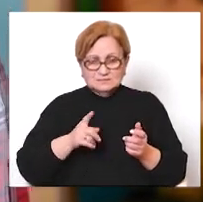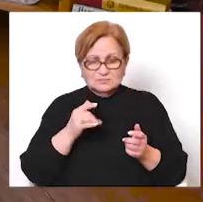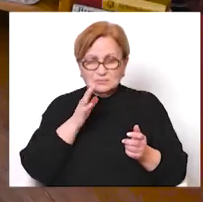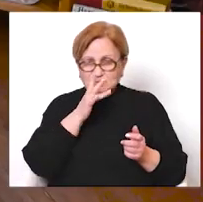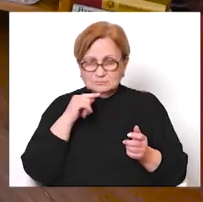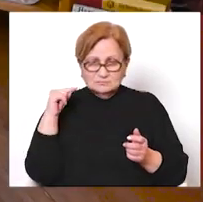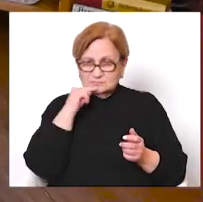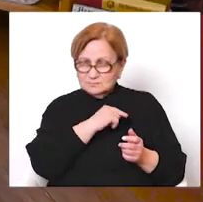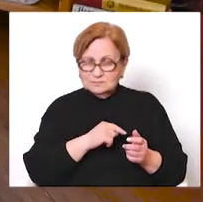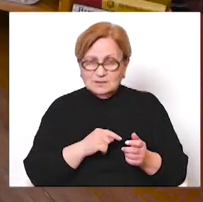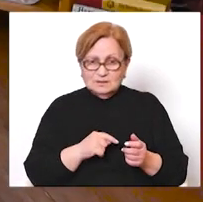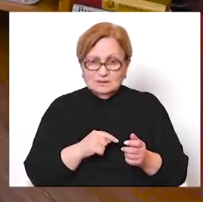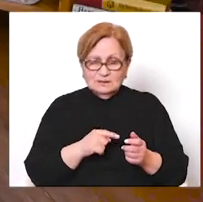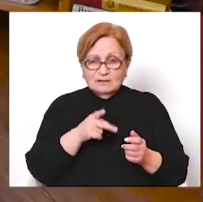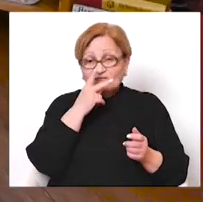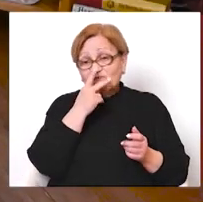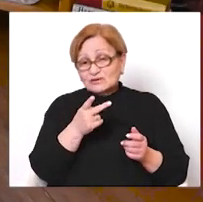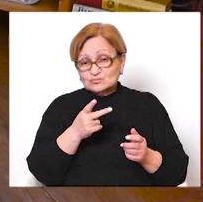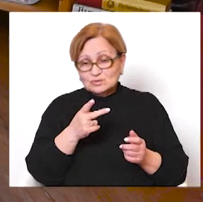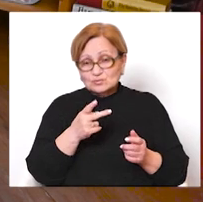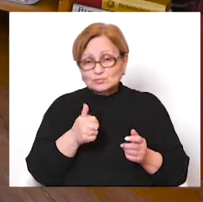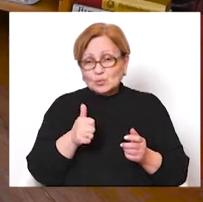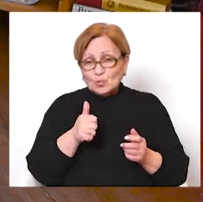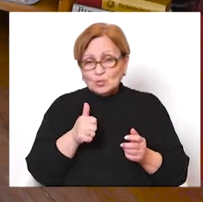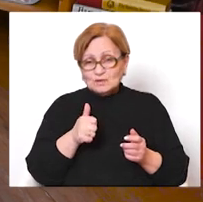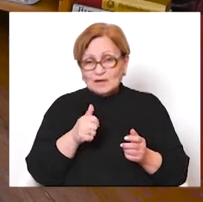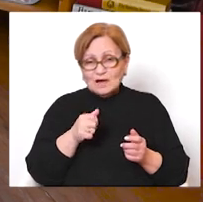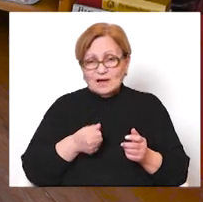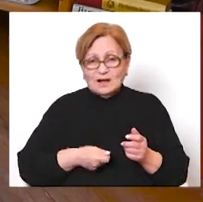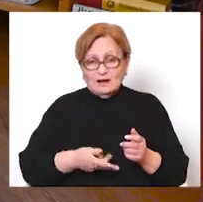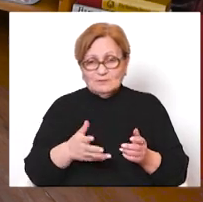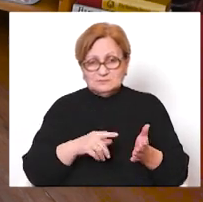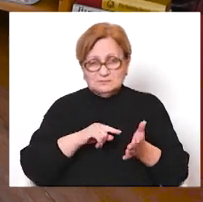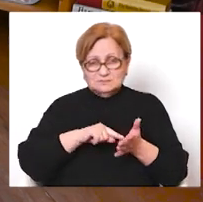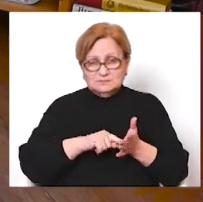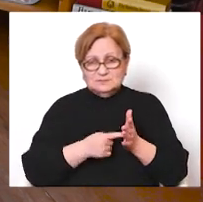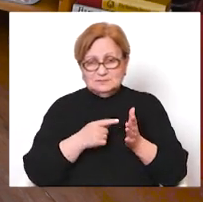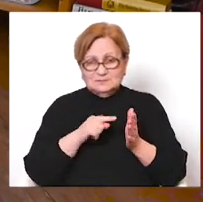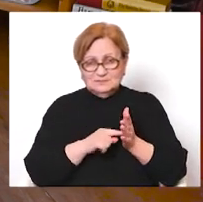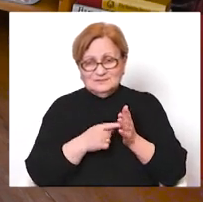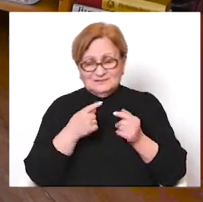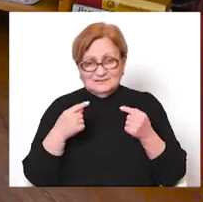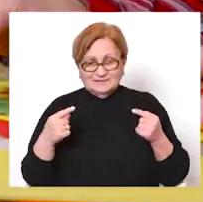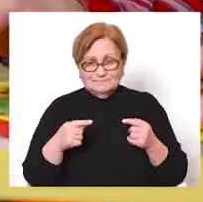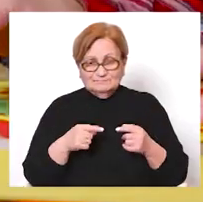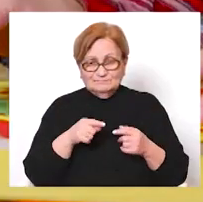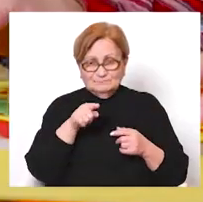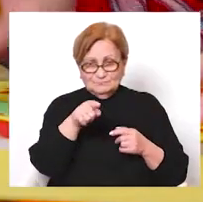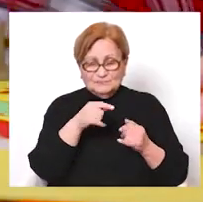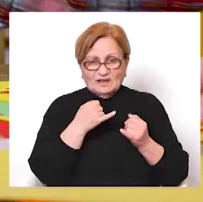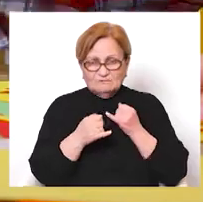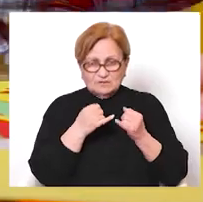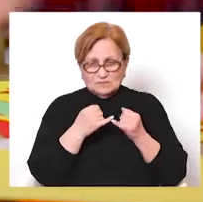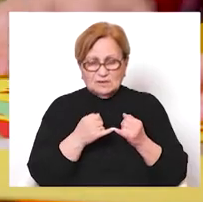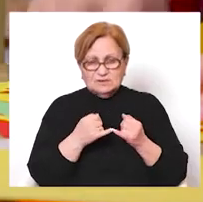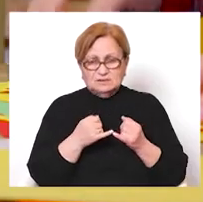მოგვეგო და მოდი ვაჩვენოთ კარგად ეს კამათელი როგორია. ჩვენ გვაქვს ესეთი, მოდი, ესეთი კამათელი. აი, აქ არის ყვითელი